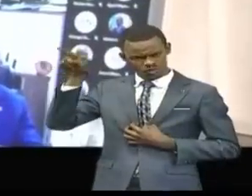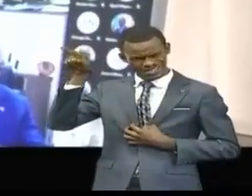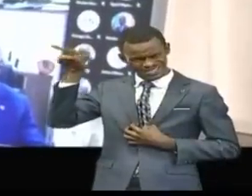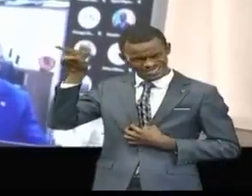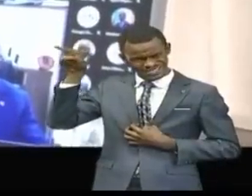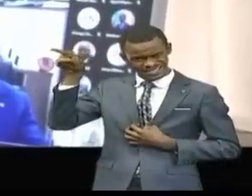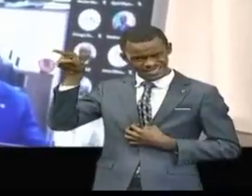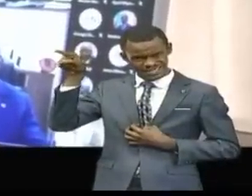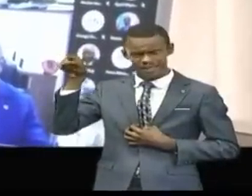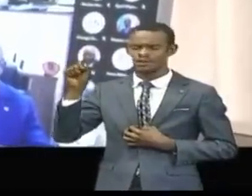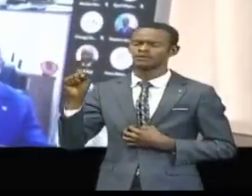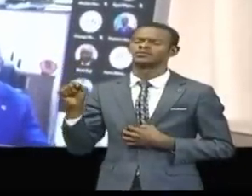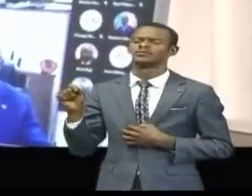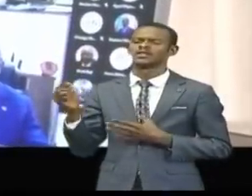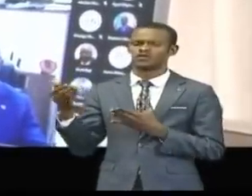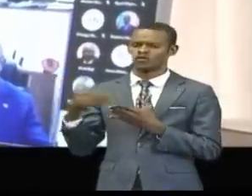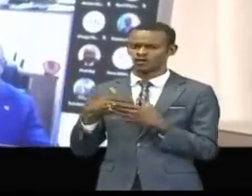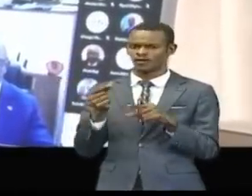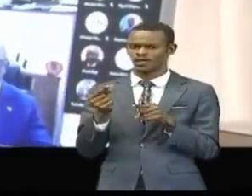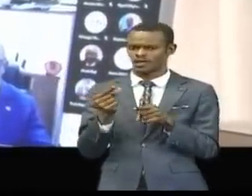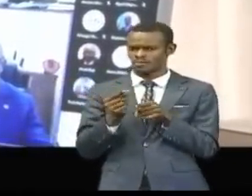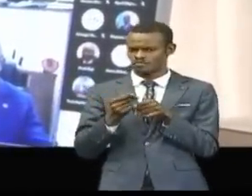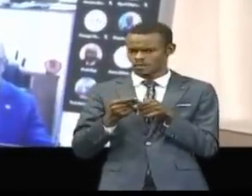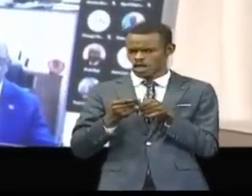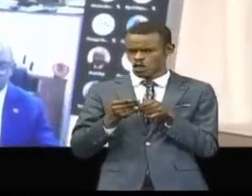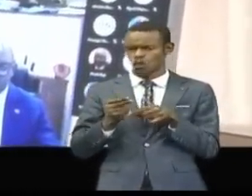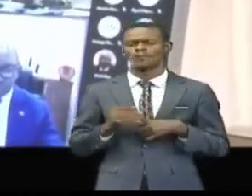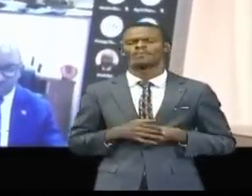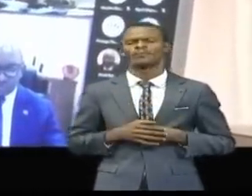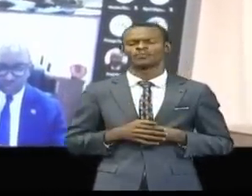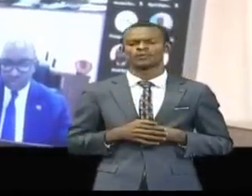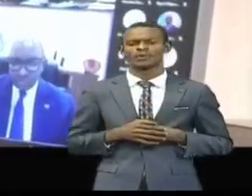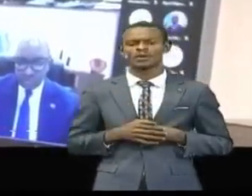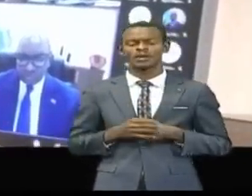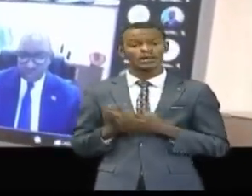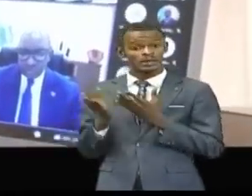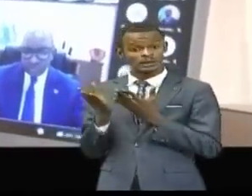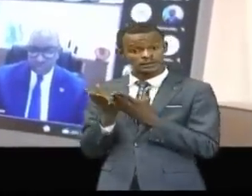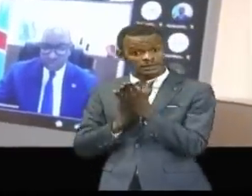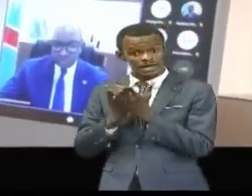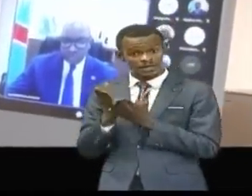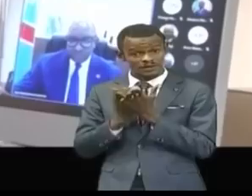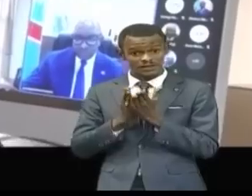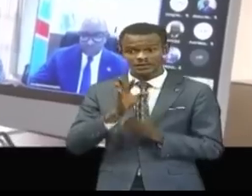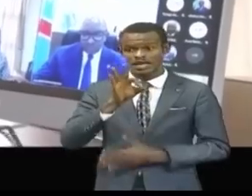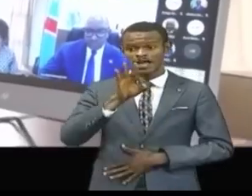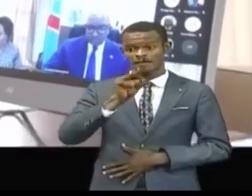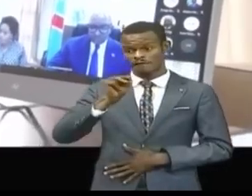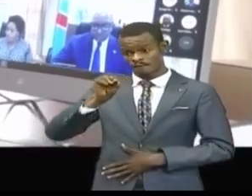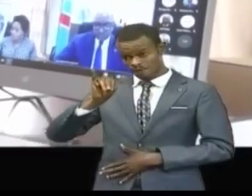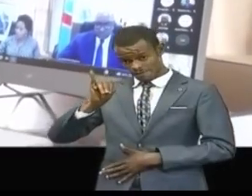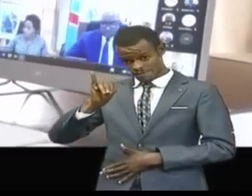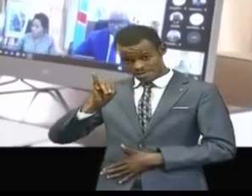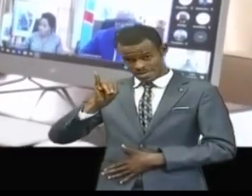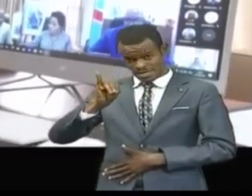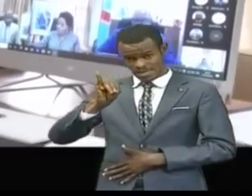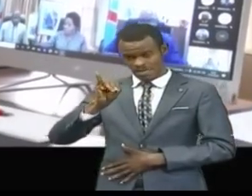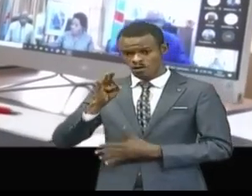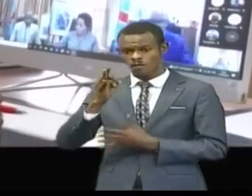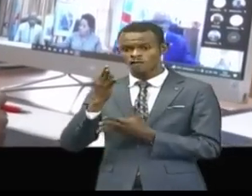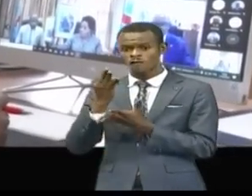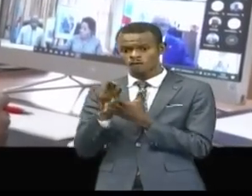Les services du FMI ont soulevé une inquiétude par rapport à la masse